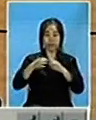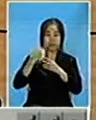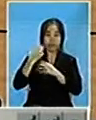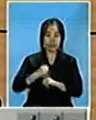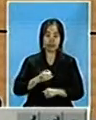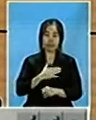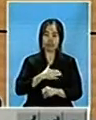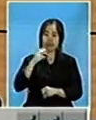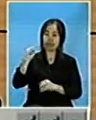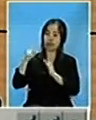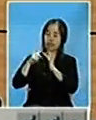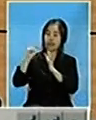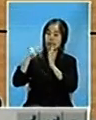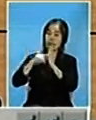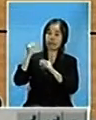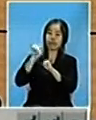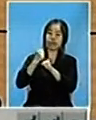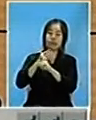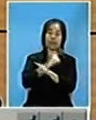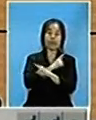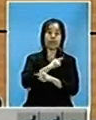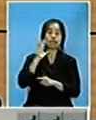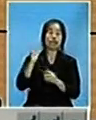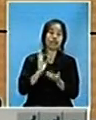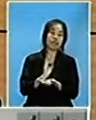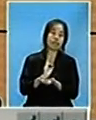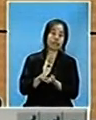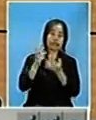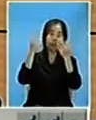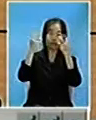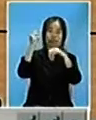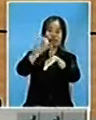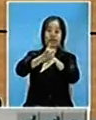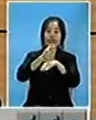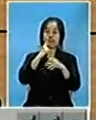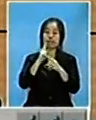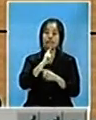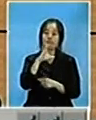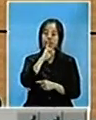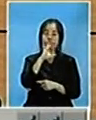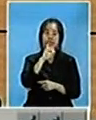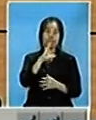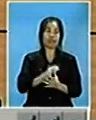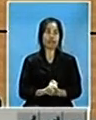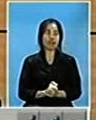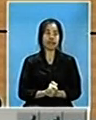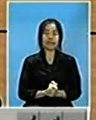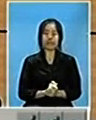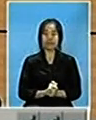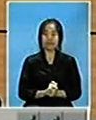ท่านก็ทำหน้าที่ของท่านเพื่อที่จะรอเป็นรัฐมนตรีก็ไม่ว่ากันครับท่านประธาน